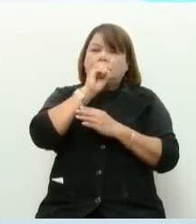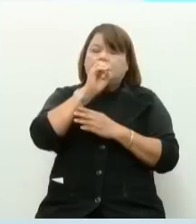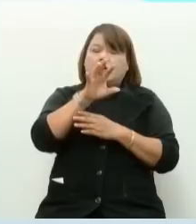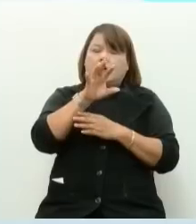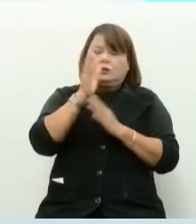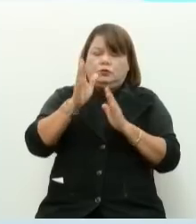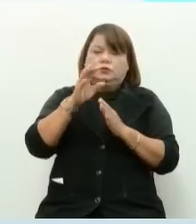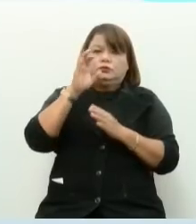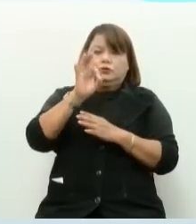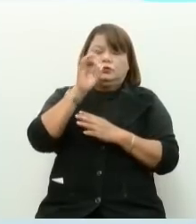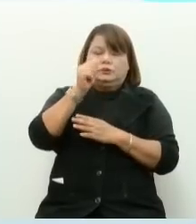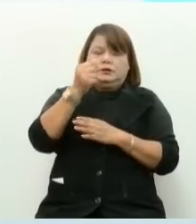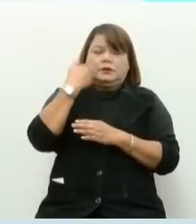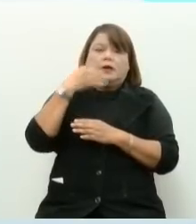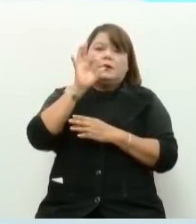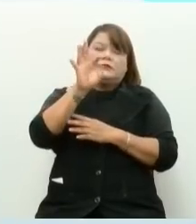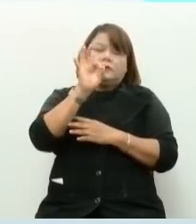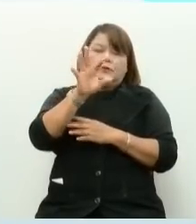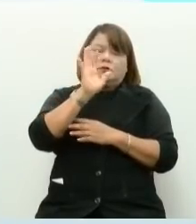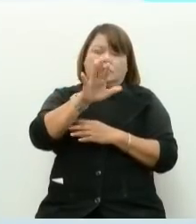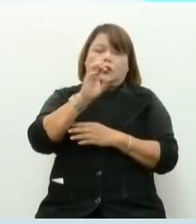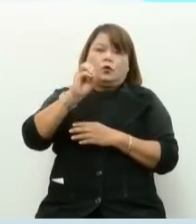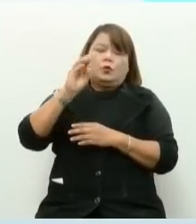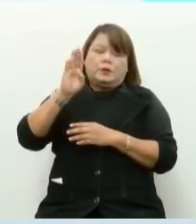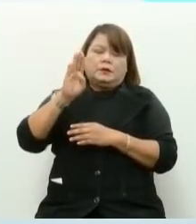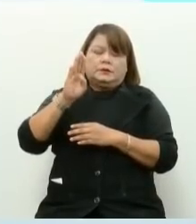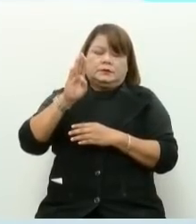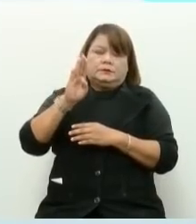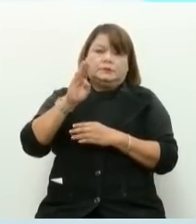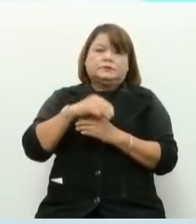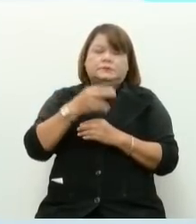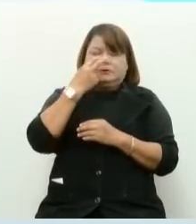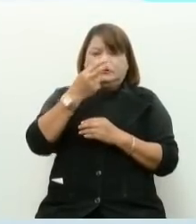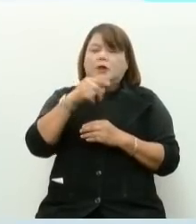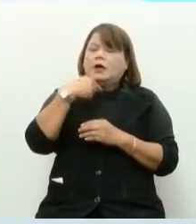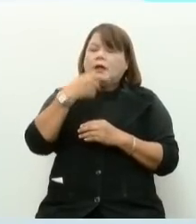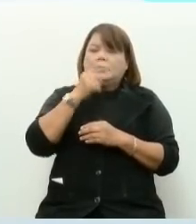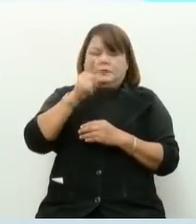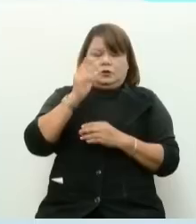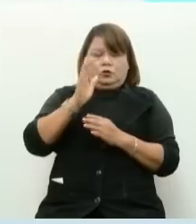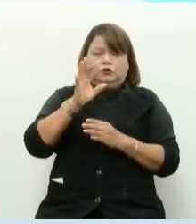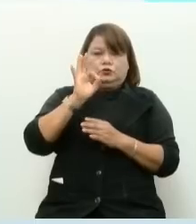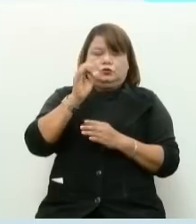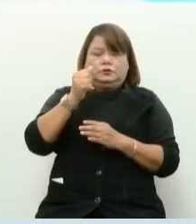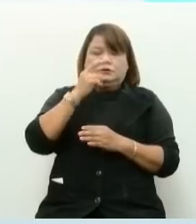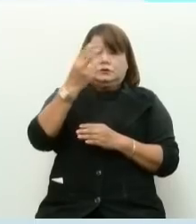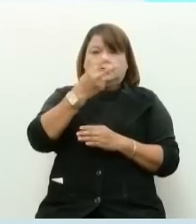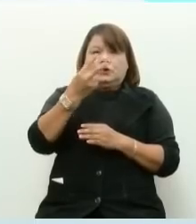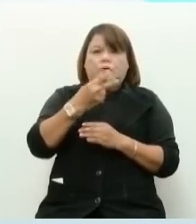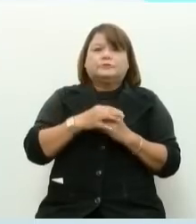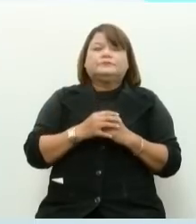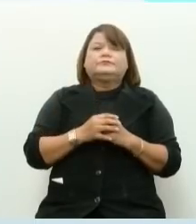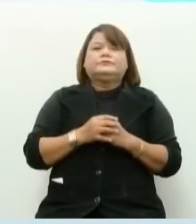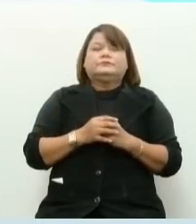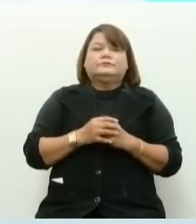คดีได้ที่หน้าเพจ Facebookของ OBEC Channel นั่นเองค่ะไปติดตามกันนะคะว่าใครจะเป็นผู้โชคดี2ท่านสำหรับสัปดาห์นี้ค่ะ